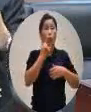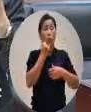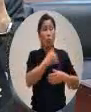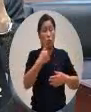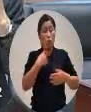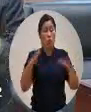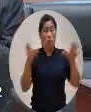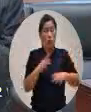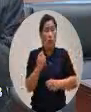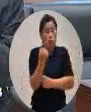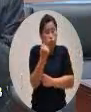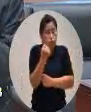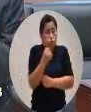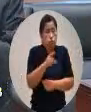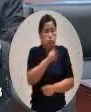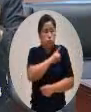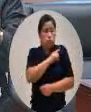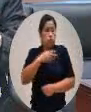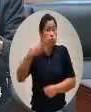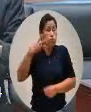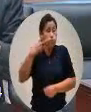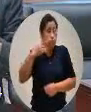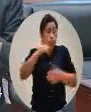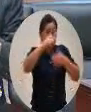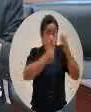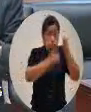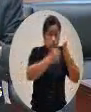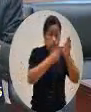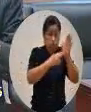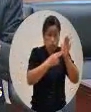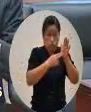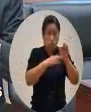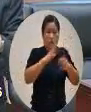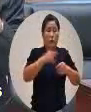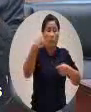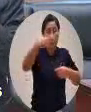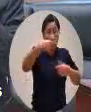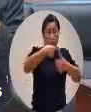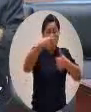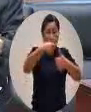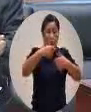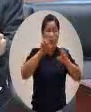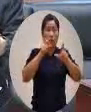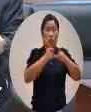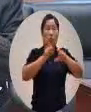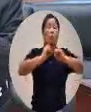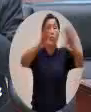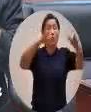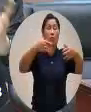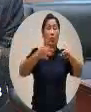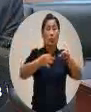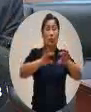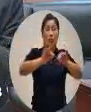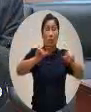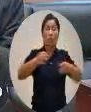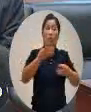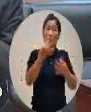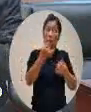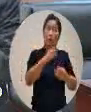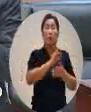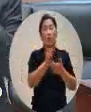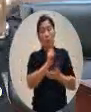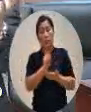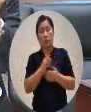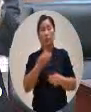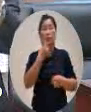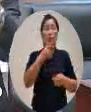可以來努力來訂一個自治條例然後是讓他用第一次的公告地價能夠賣給他們或是怎麼樣其實這有很多種方法